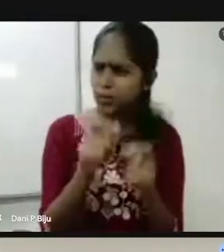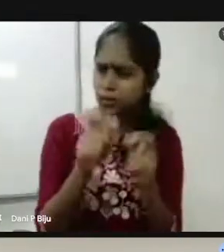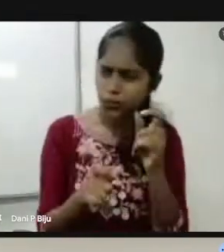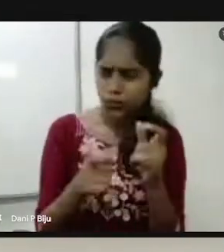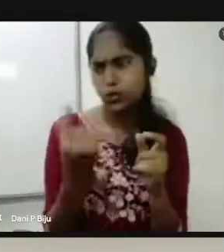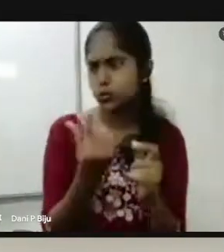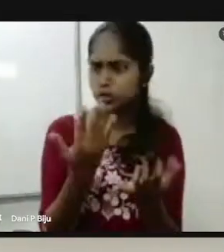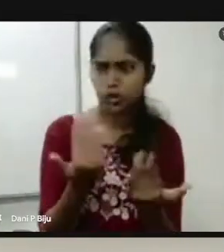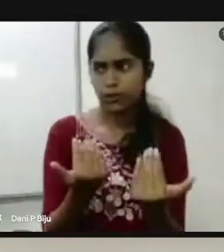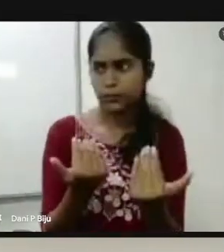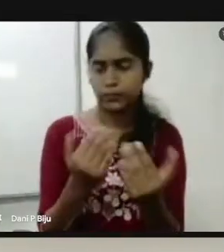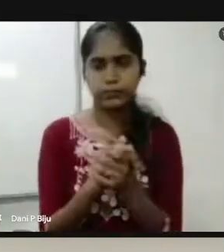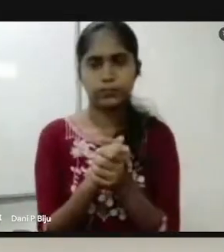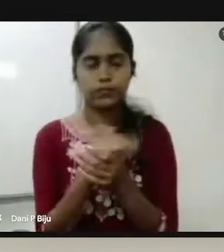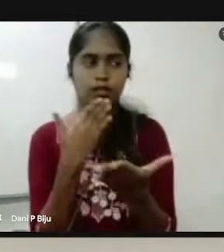ഓക്കെ, താങ്ക് യു.